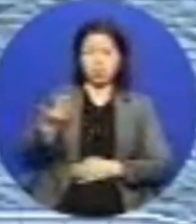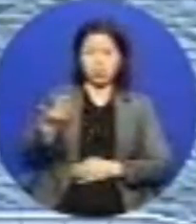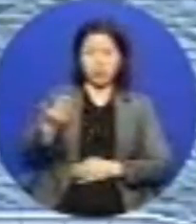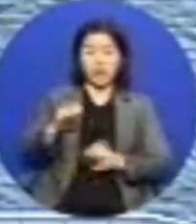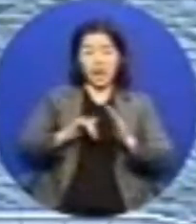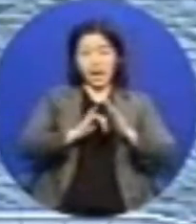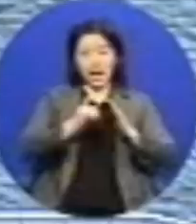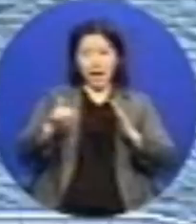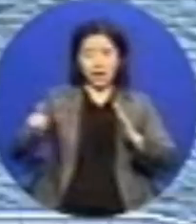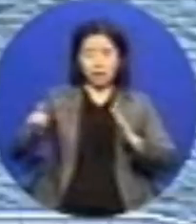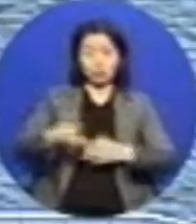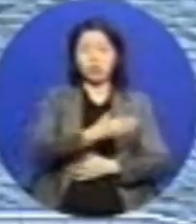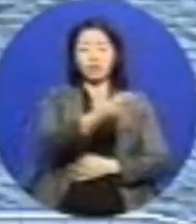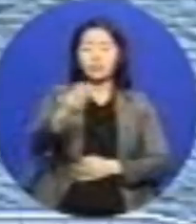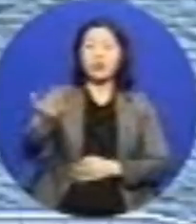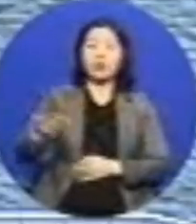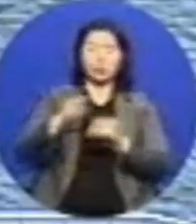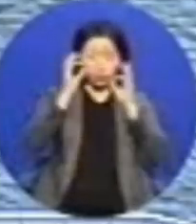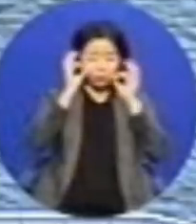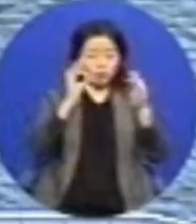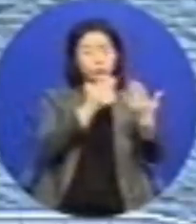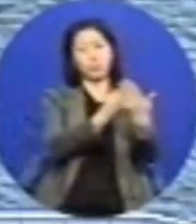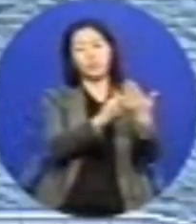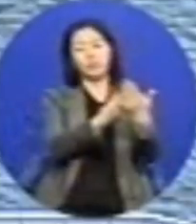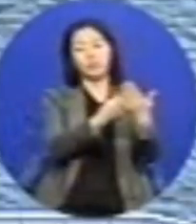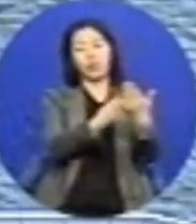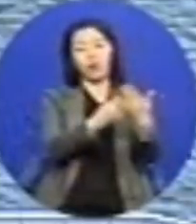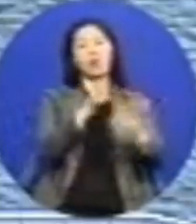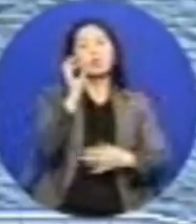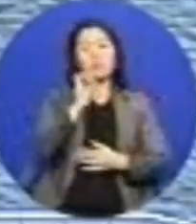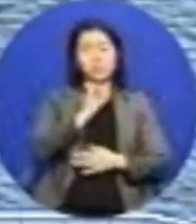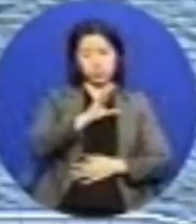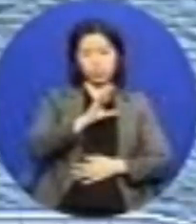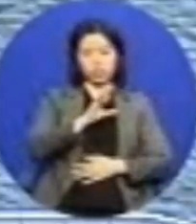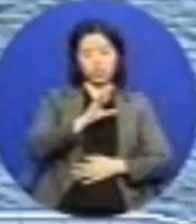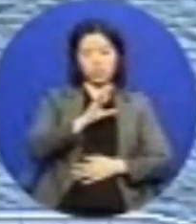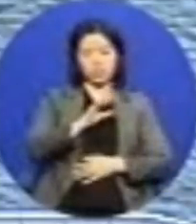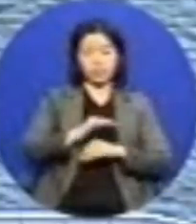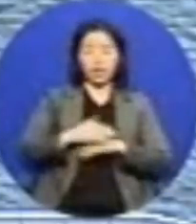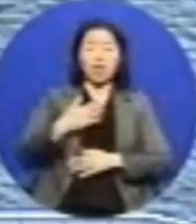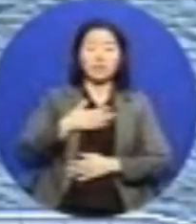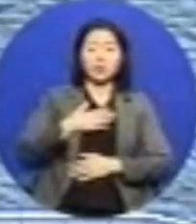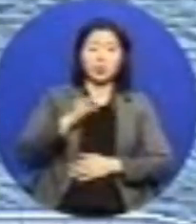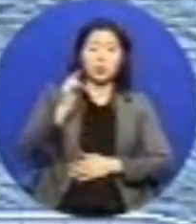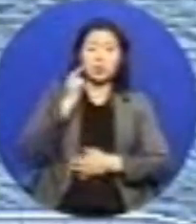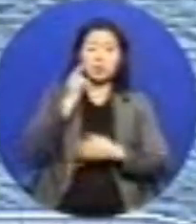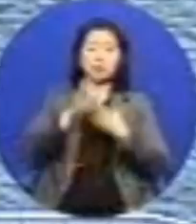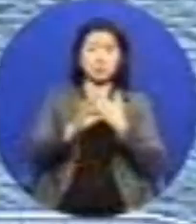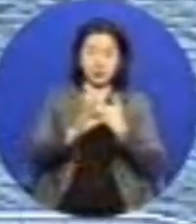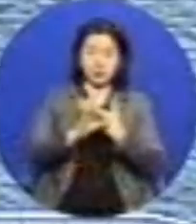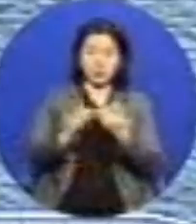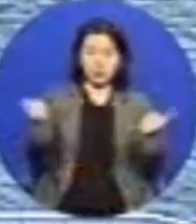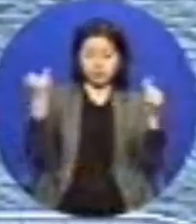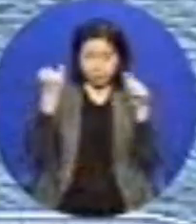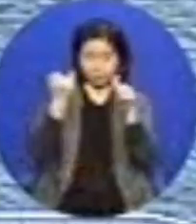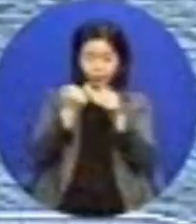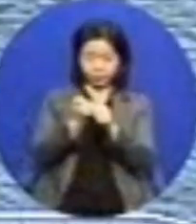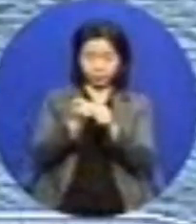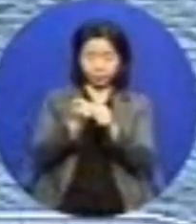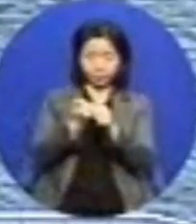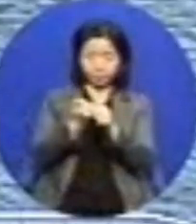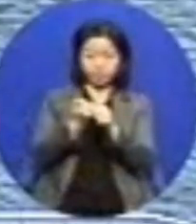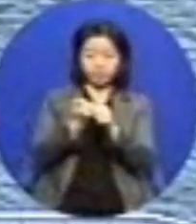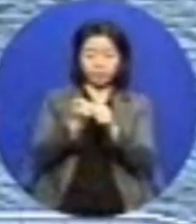가족들은 여러분을 보는 거울 일 뿐입니다 저는 만약에 결혼해서 이렇게 가정을